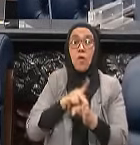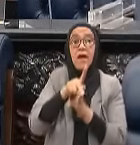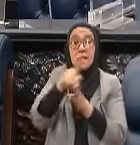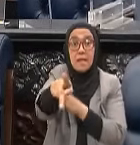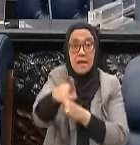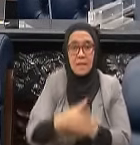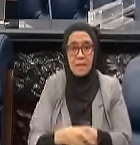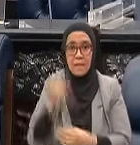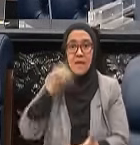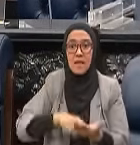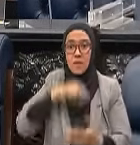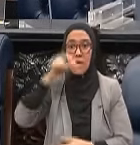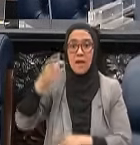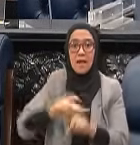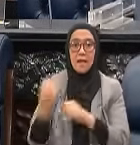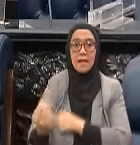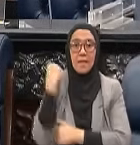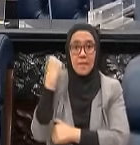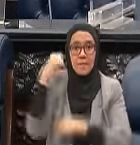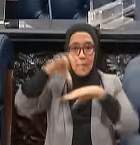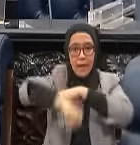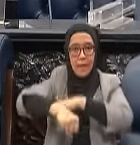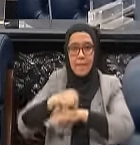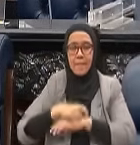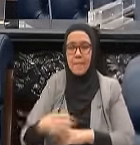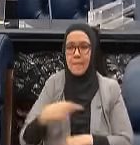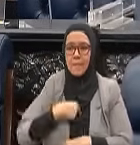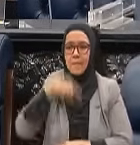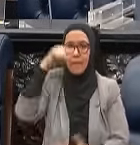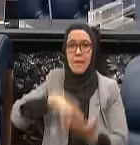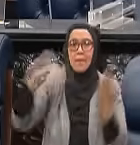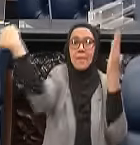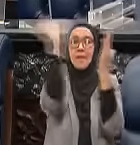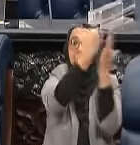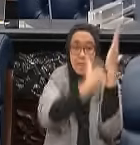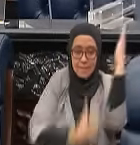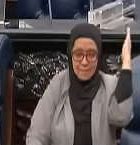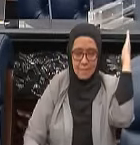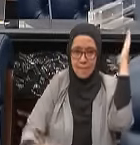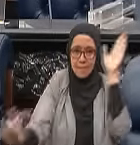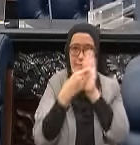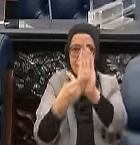ambil semua data yang